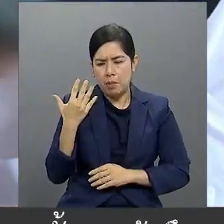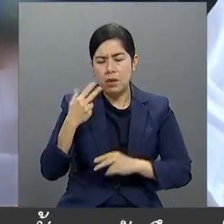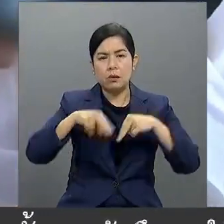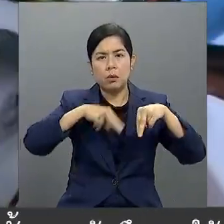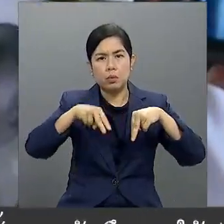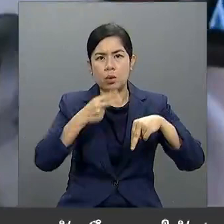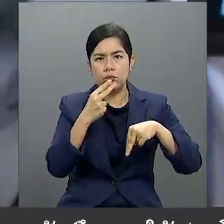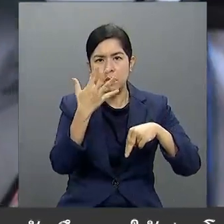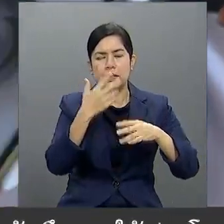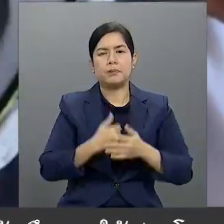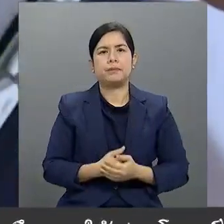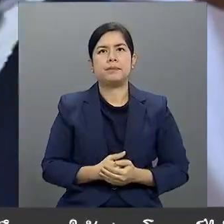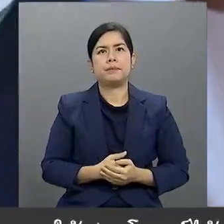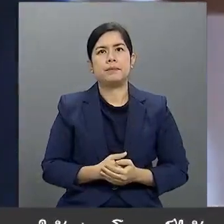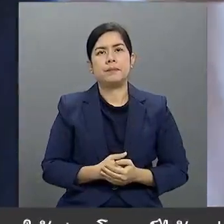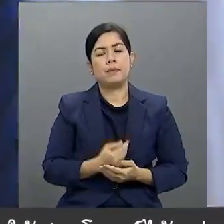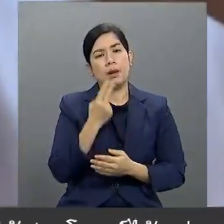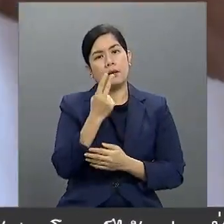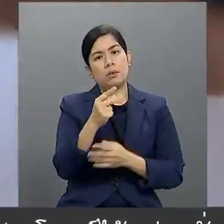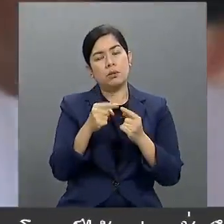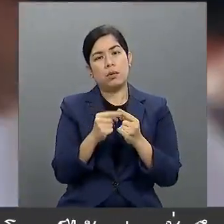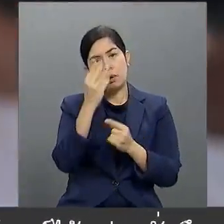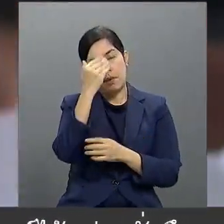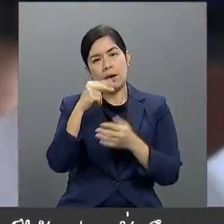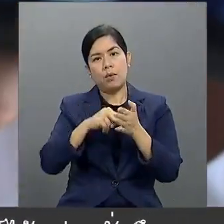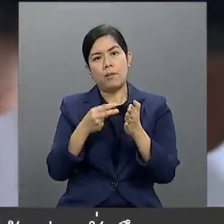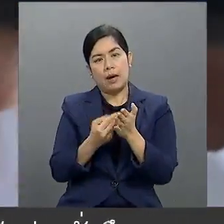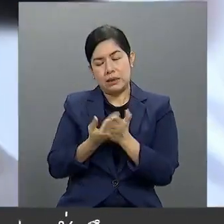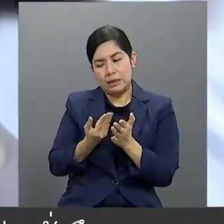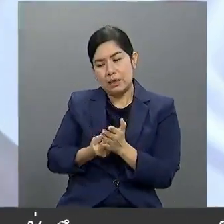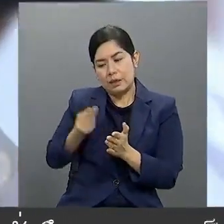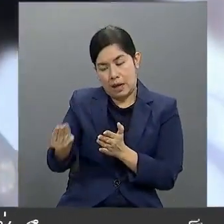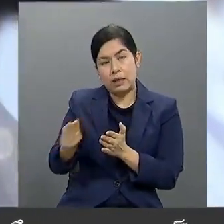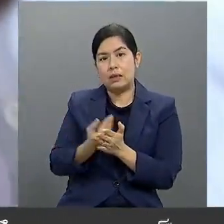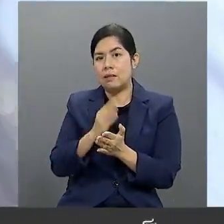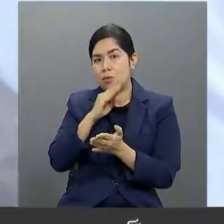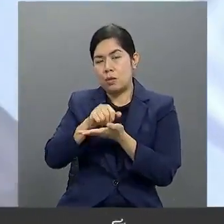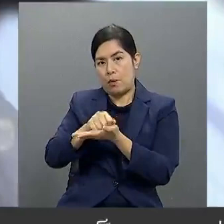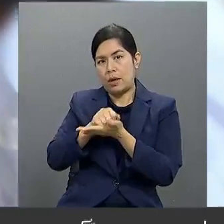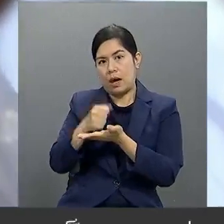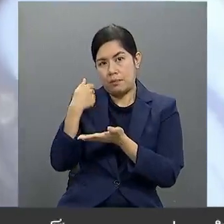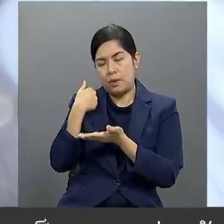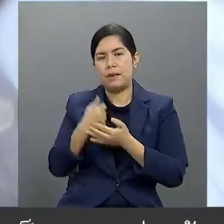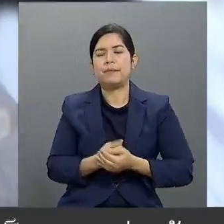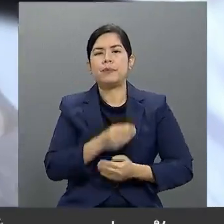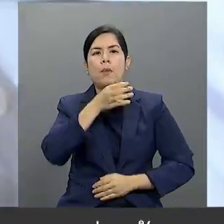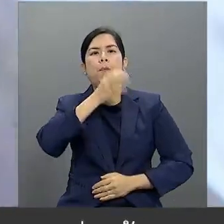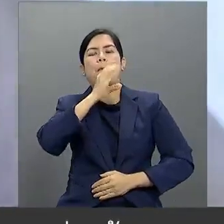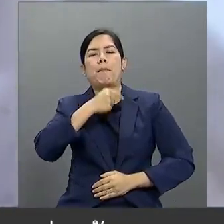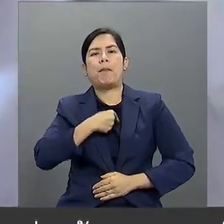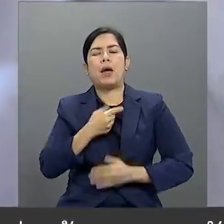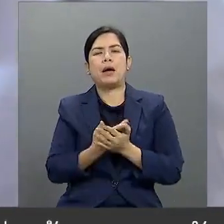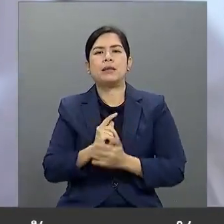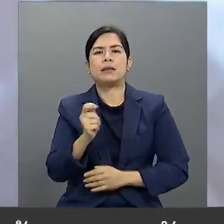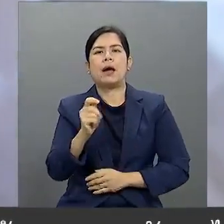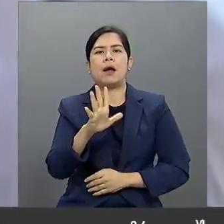เอาไอ้นี่นี่ก็จ้างกินคุณไม่เห็นอะได้ทิปกันหมดอะริ้งละ500กระดกเอามา500กระดกนะเวล